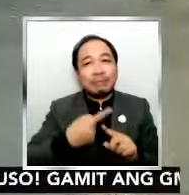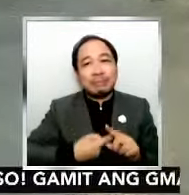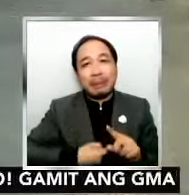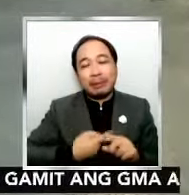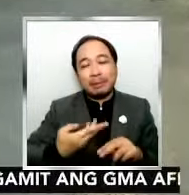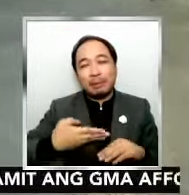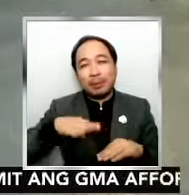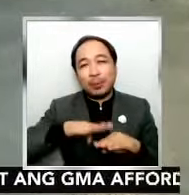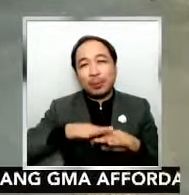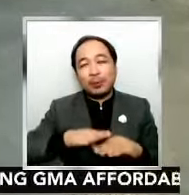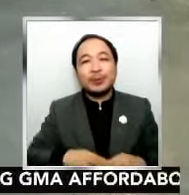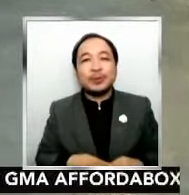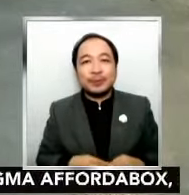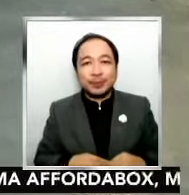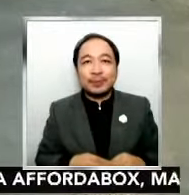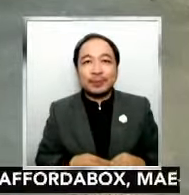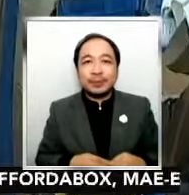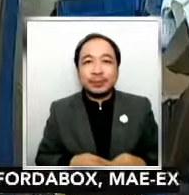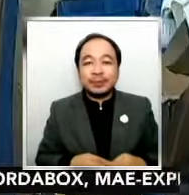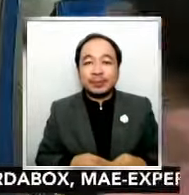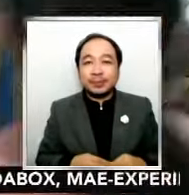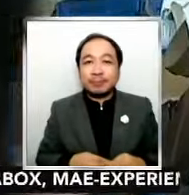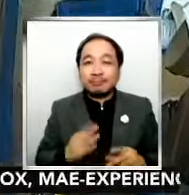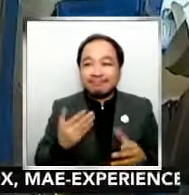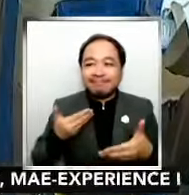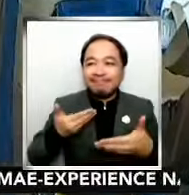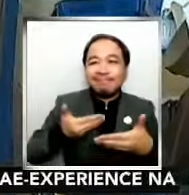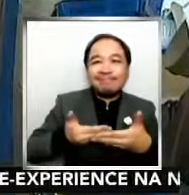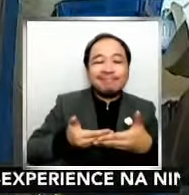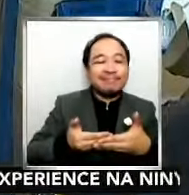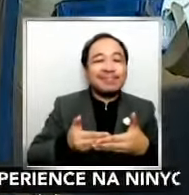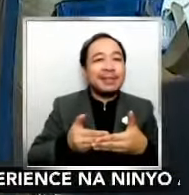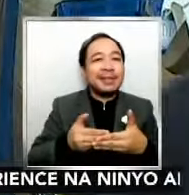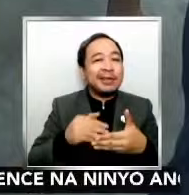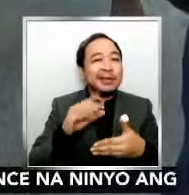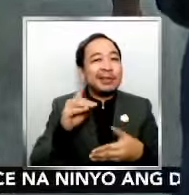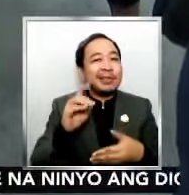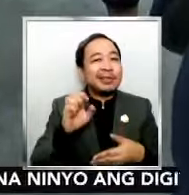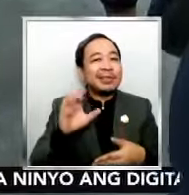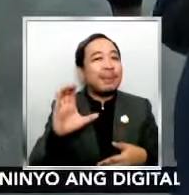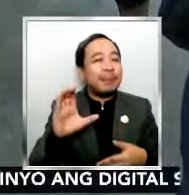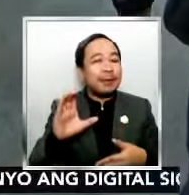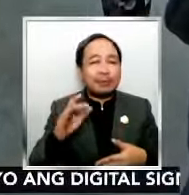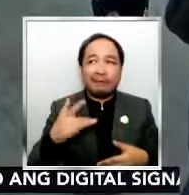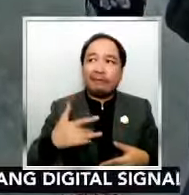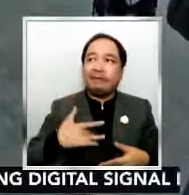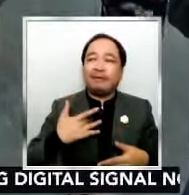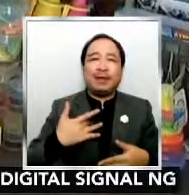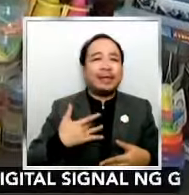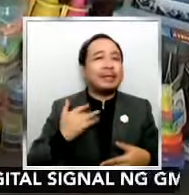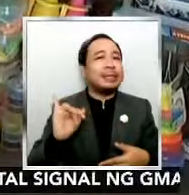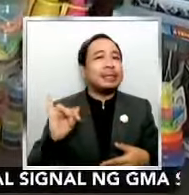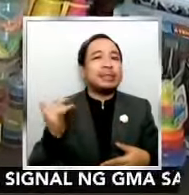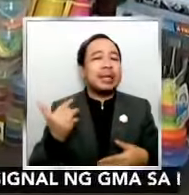Ilang linggo bago mag-December, ramdam na raw talaga ayon sa mga nagtitinda ang tila pagbalik sa dati ng Christmas